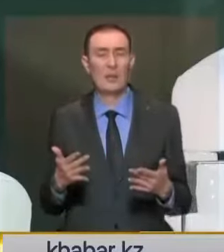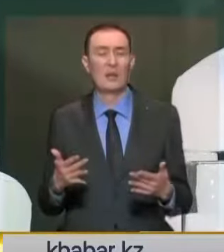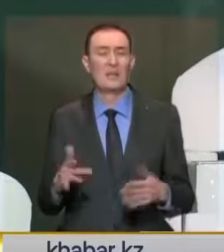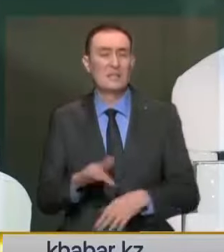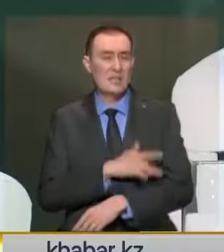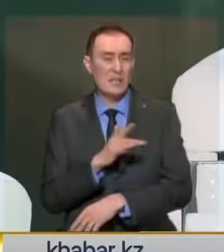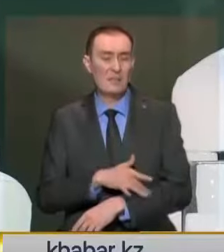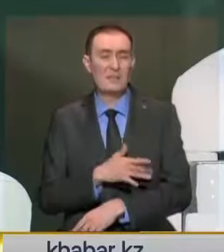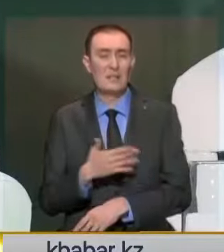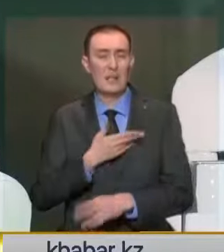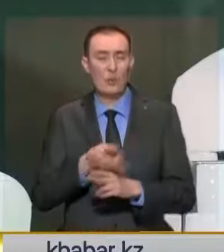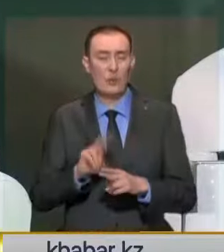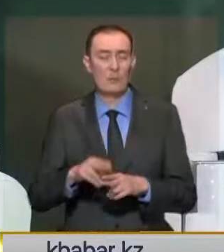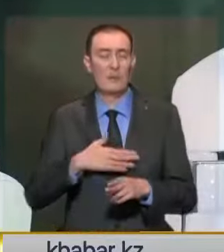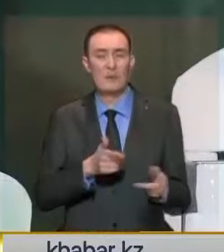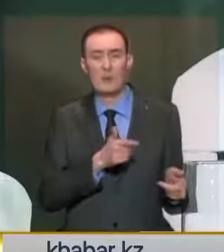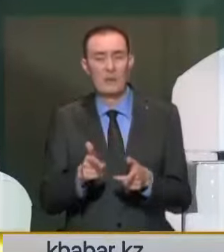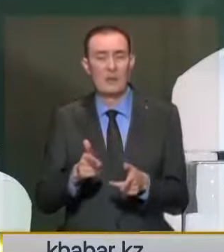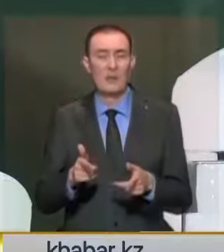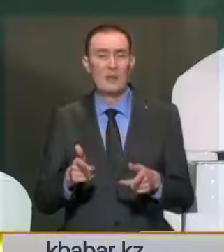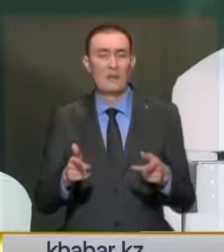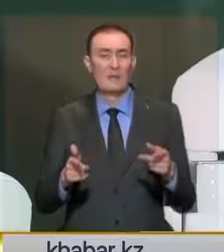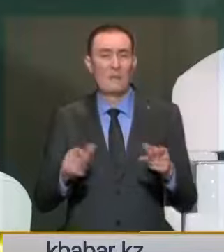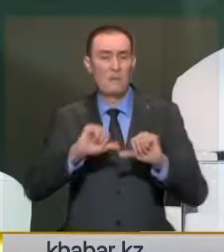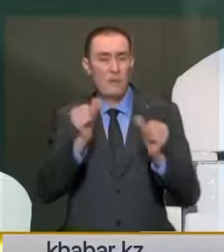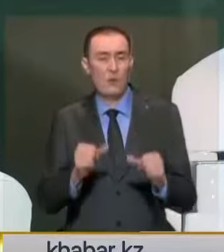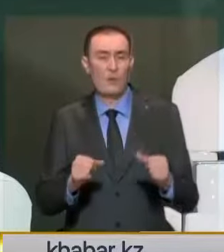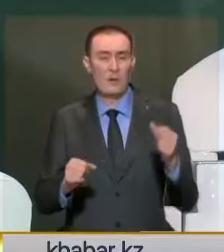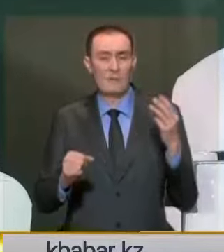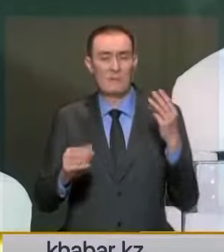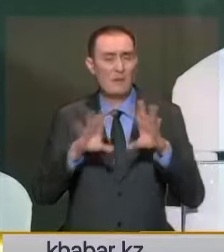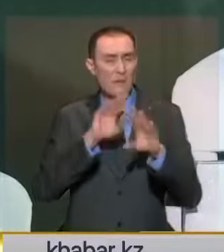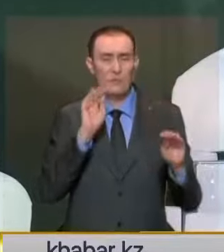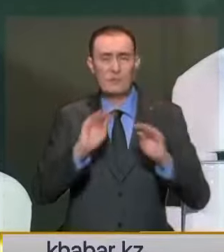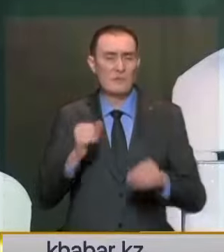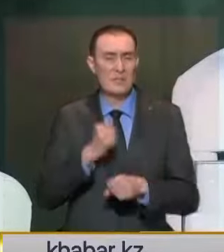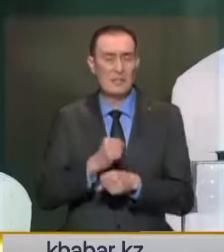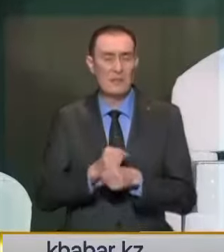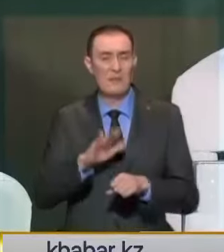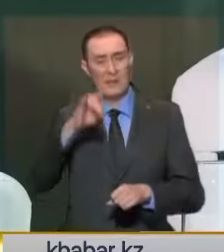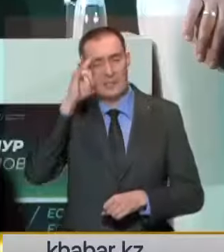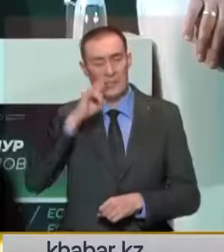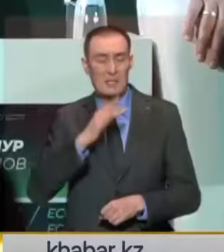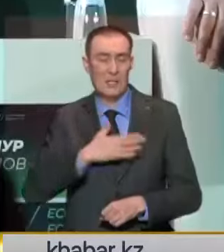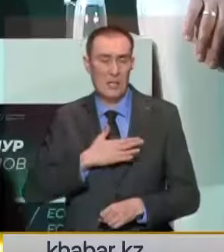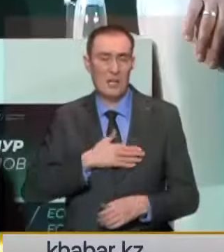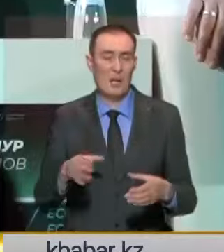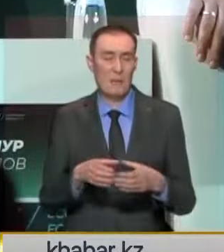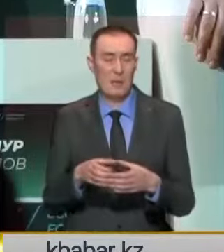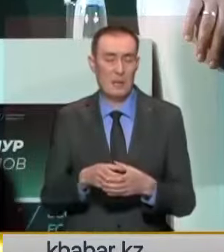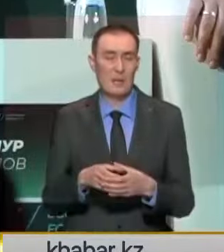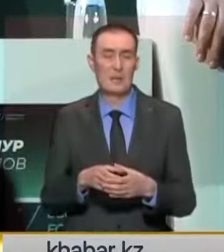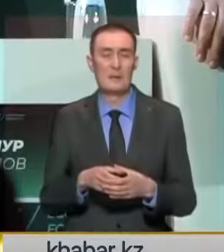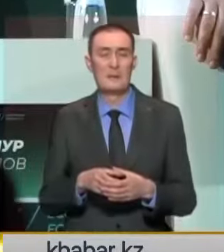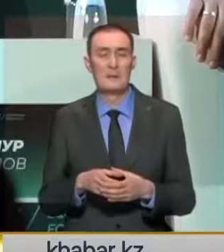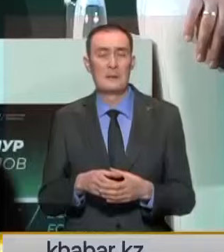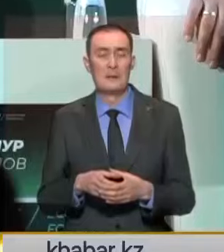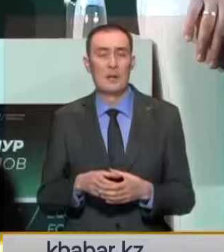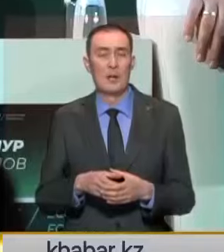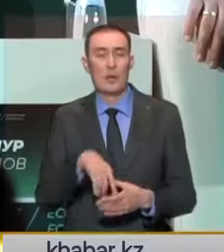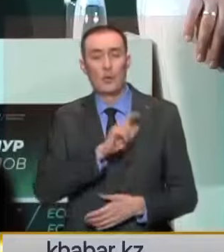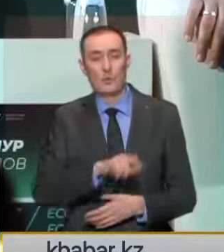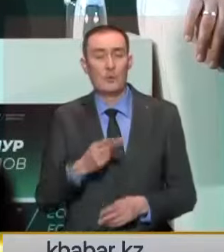сервисы, которые мы разработали, и дизайн, который мы делаем, это все сделано в Казахстане, нашей казахстанской командой,